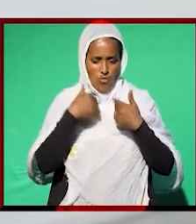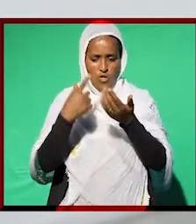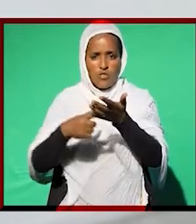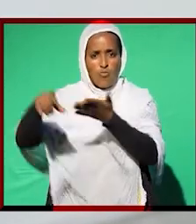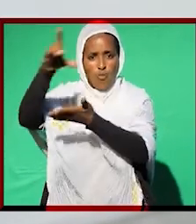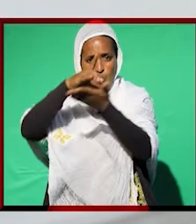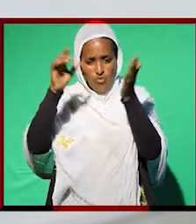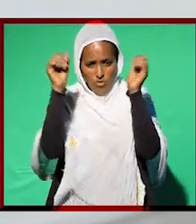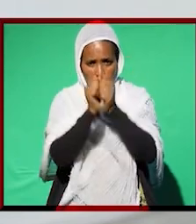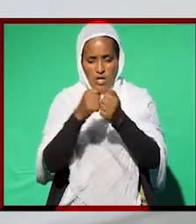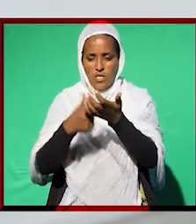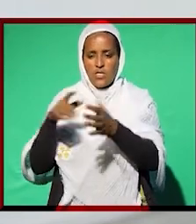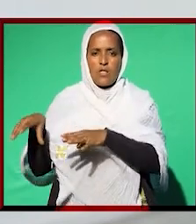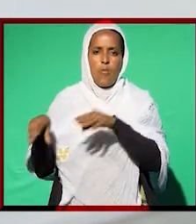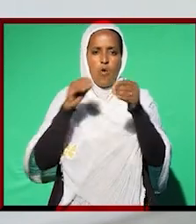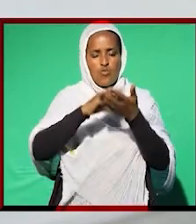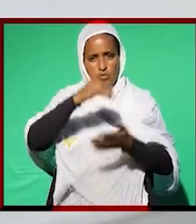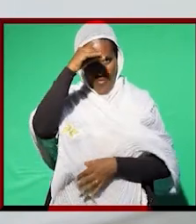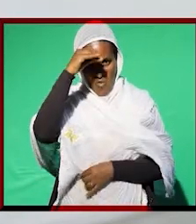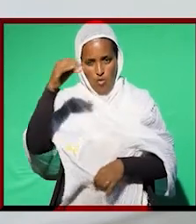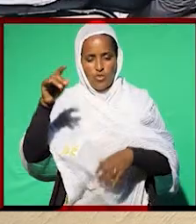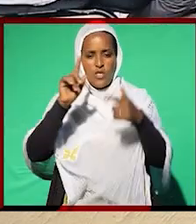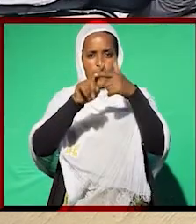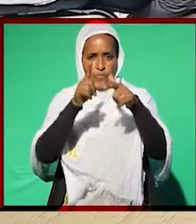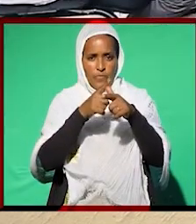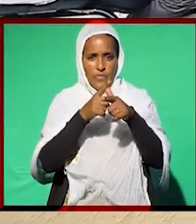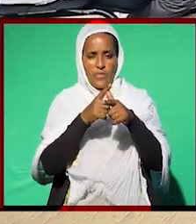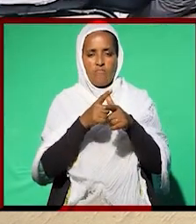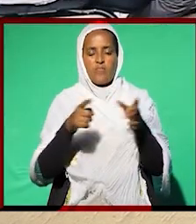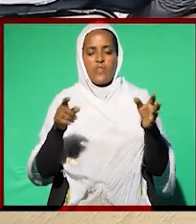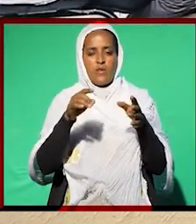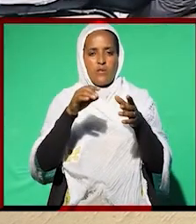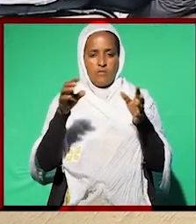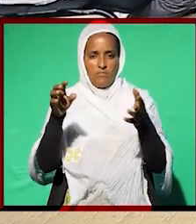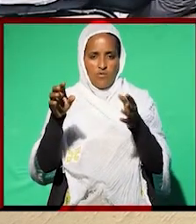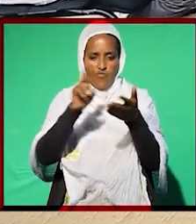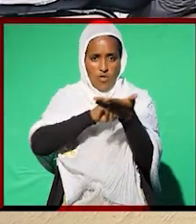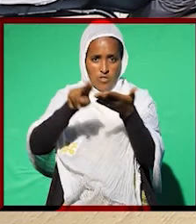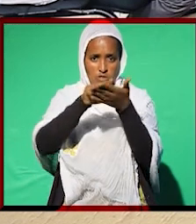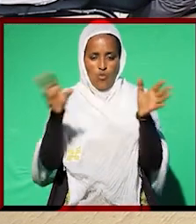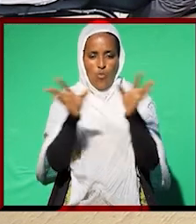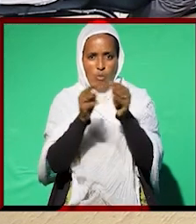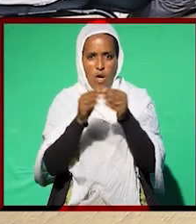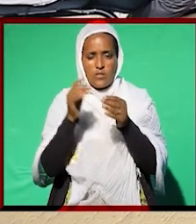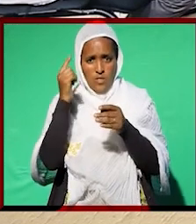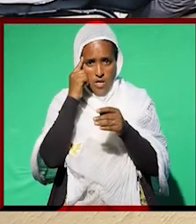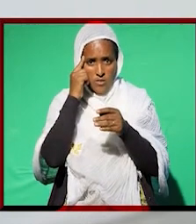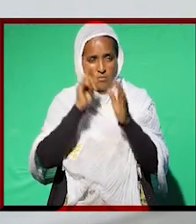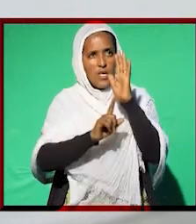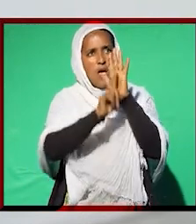የኮሌጆች አሉ። እነኚህም ኮሌጆች ጋር ነው እነኚህ ተማሪዎች የሚማሩት። እንግዲህ የግቢ ጉባኤን ጊዜ